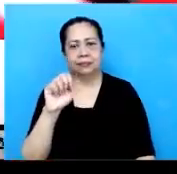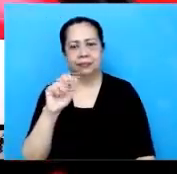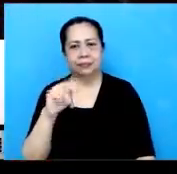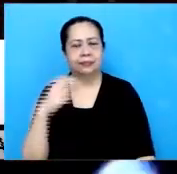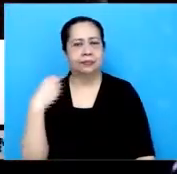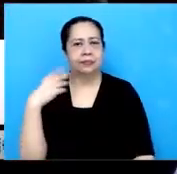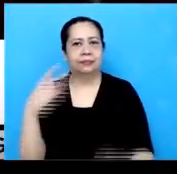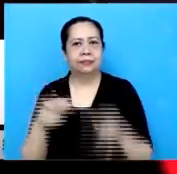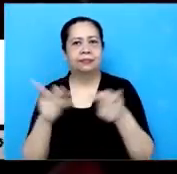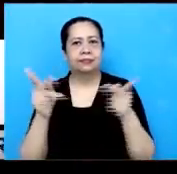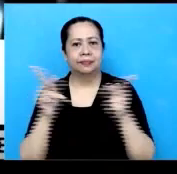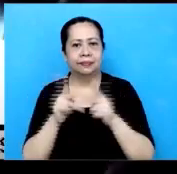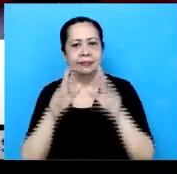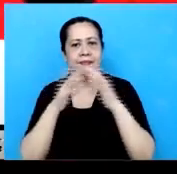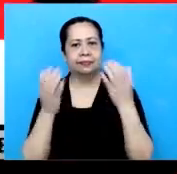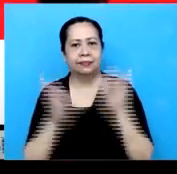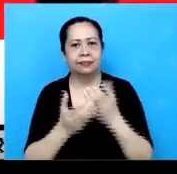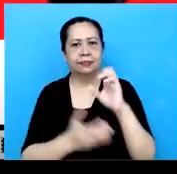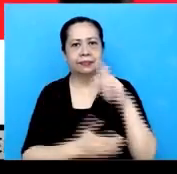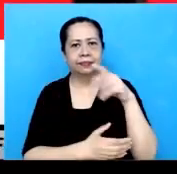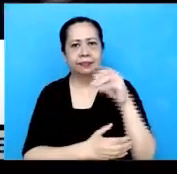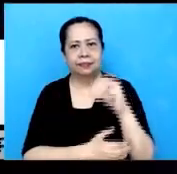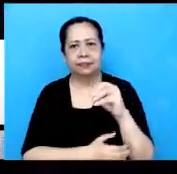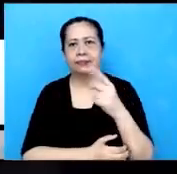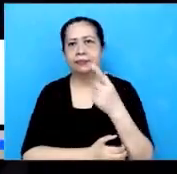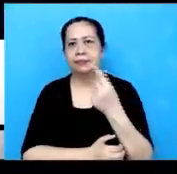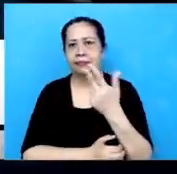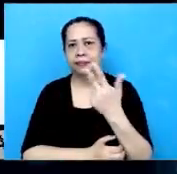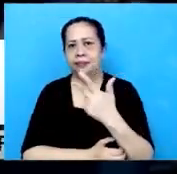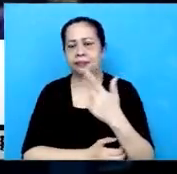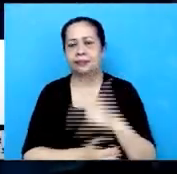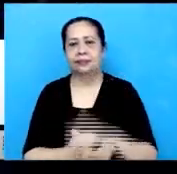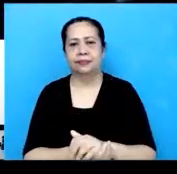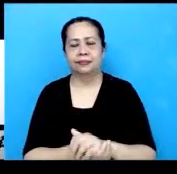venue ng World Expo 2030.